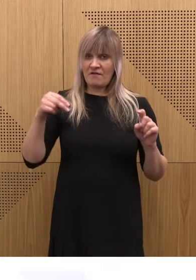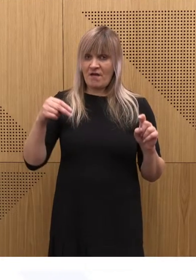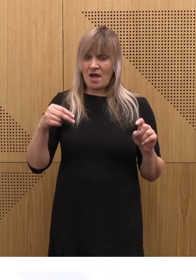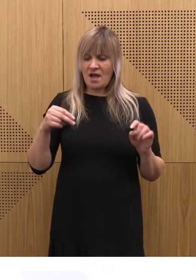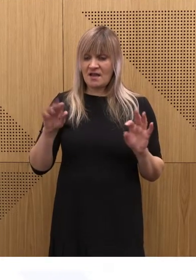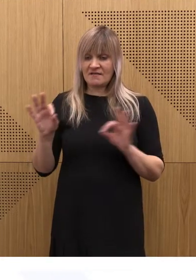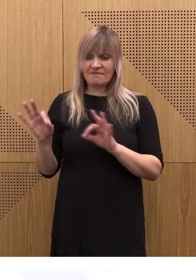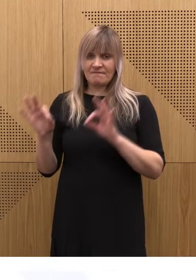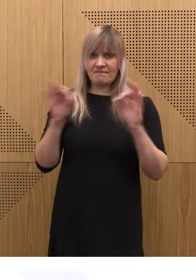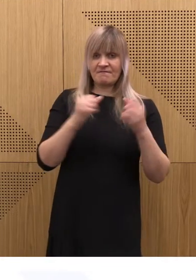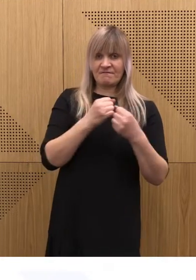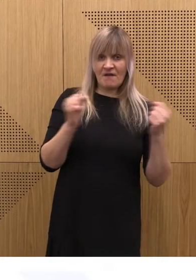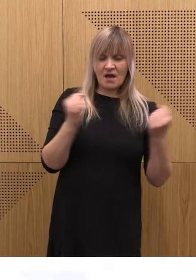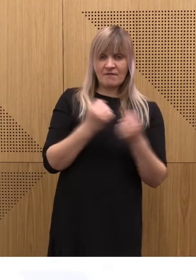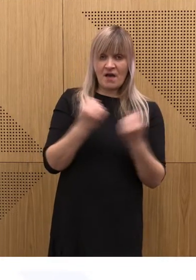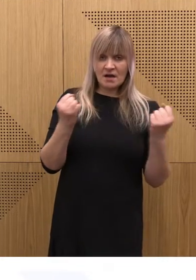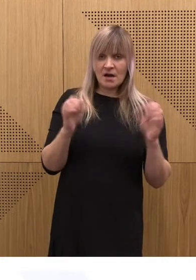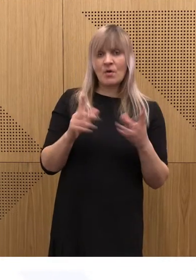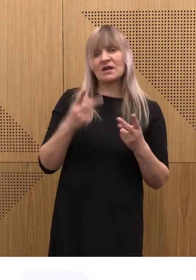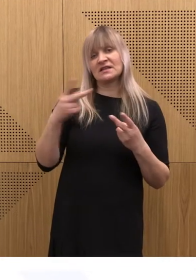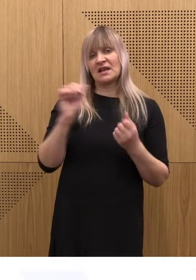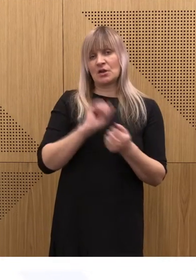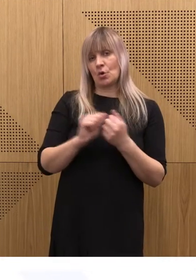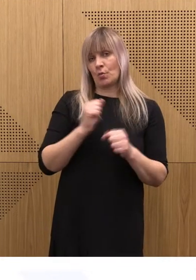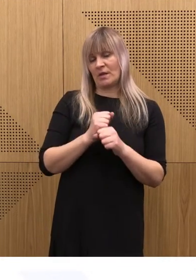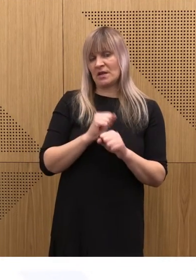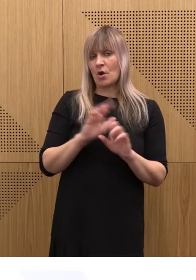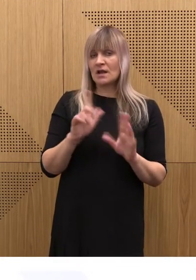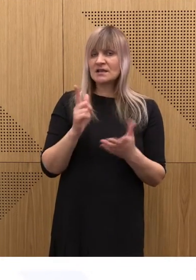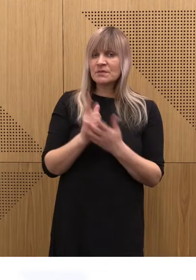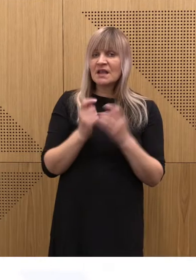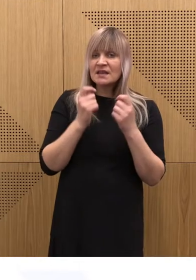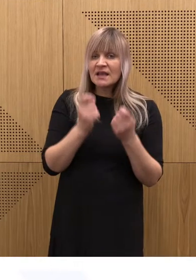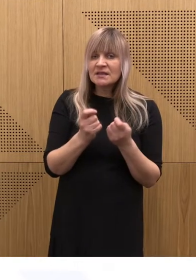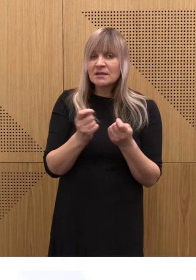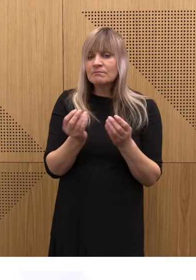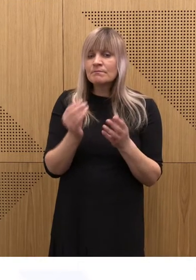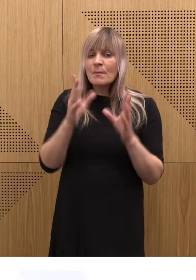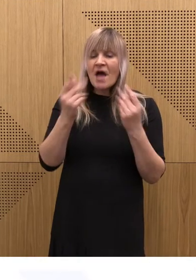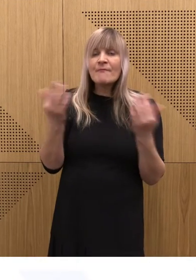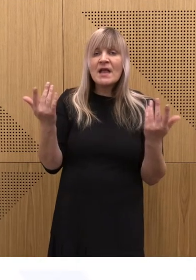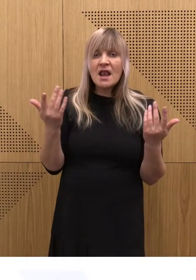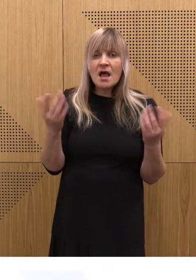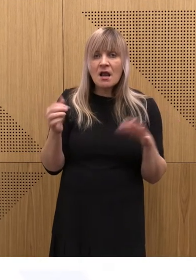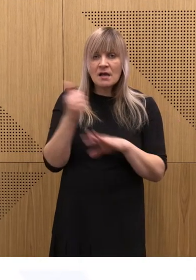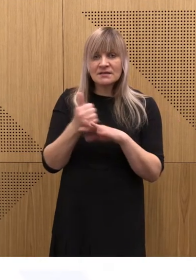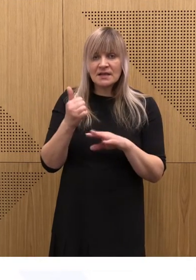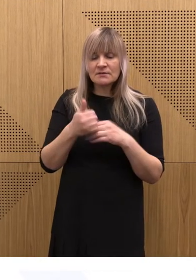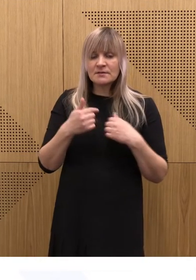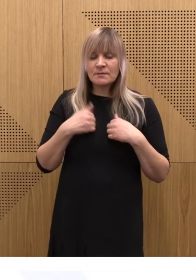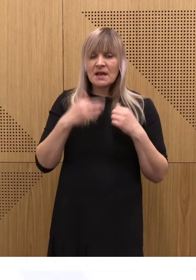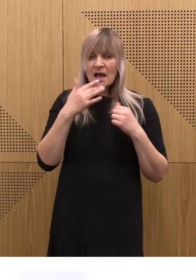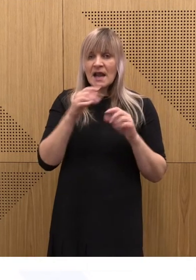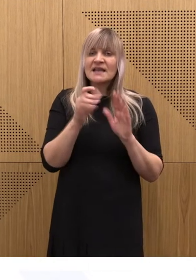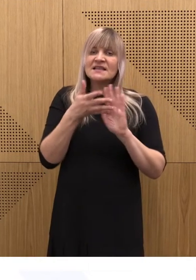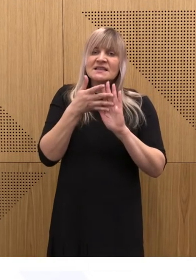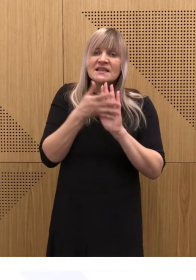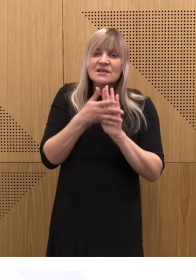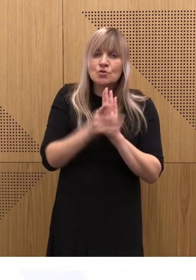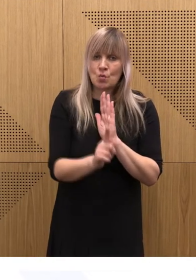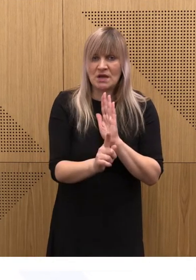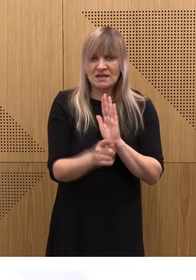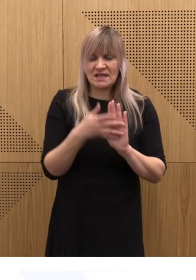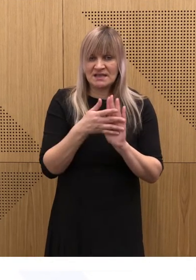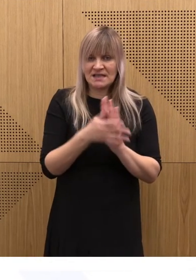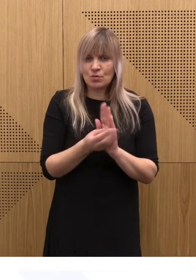kette toodud ja see oleks hoopis teise dokumentiga tehtud, siis oleks pidanud näitama ära, kus see kompenseeritakse päevadena. Mina räägin sisulisest kompenseerimisest